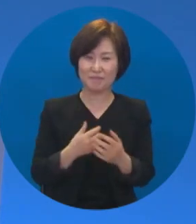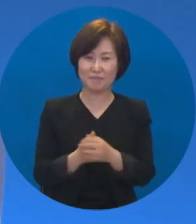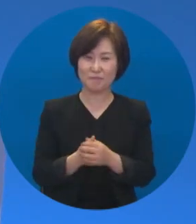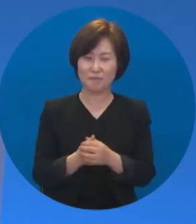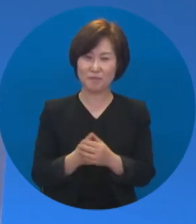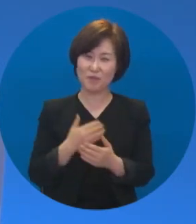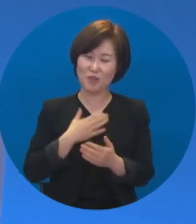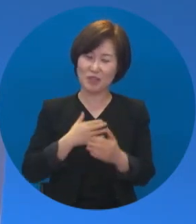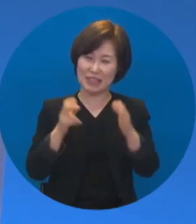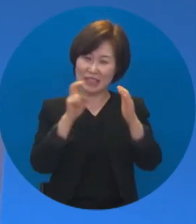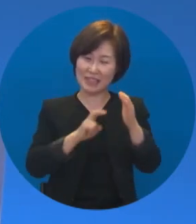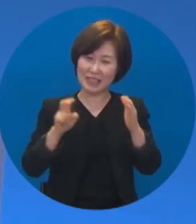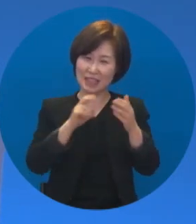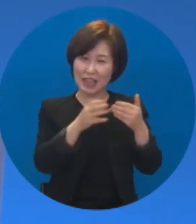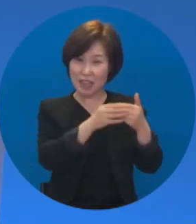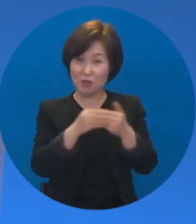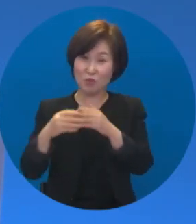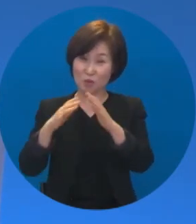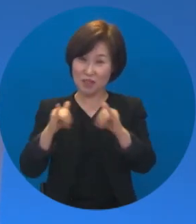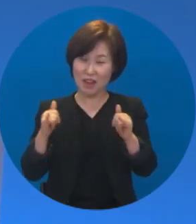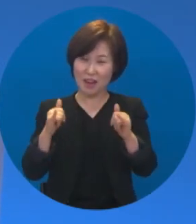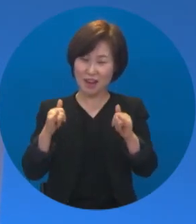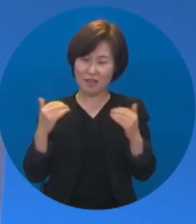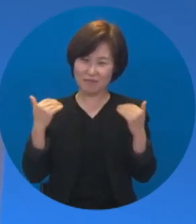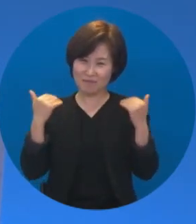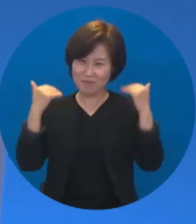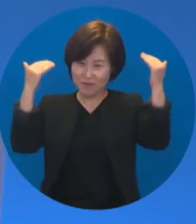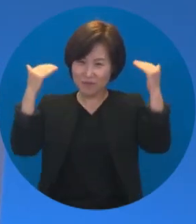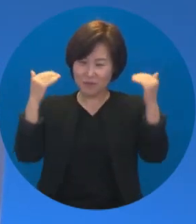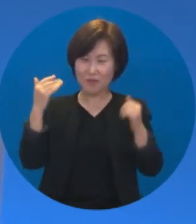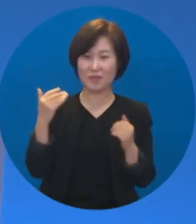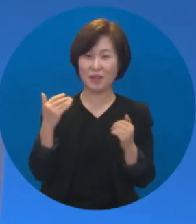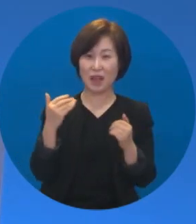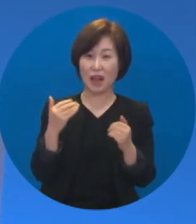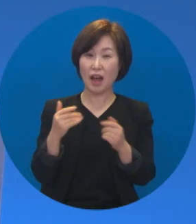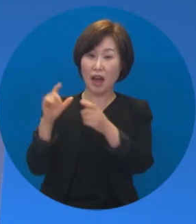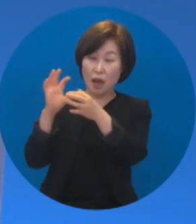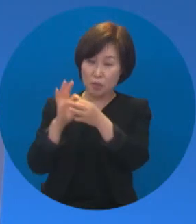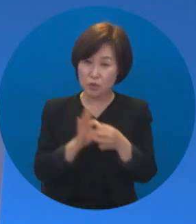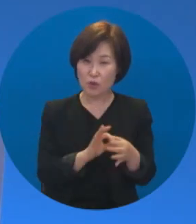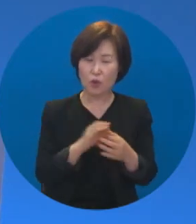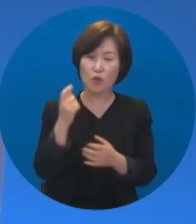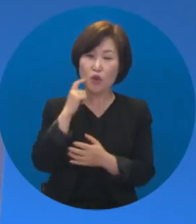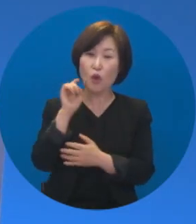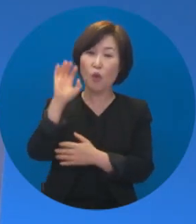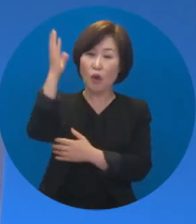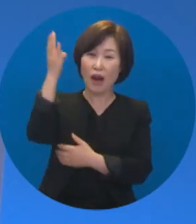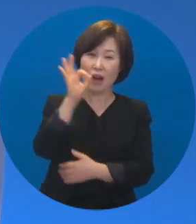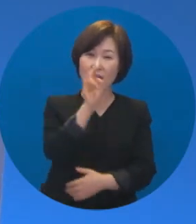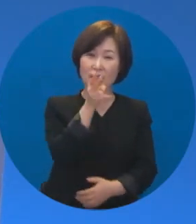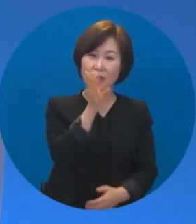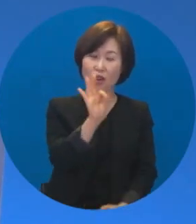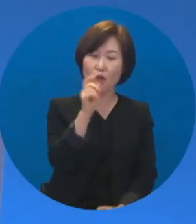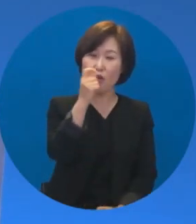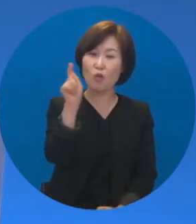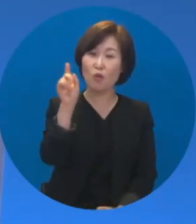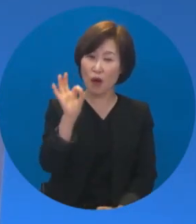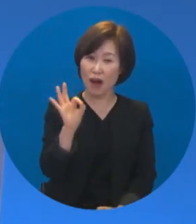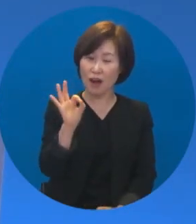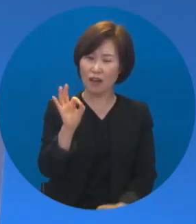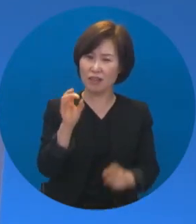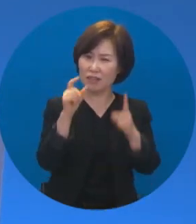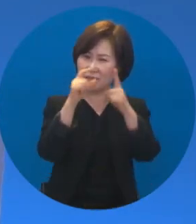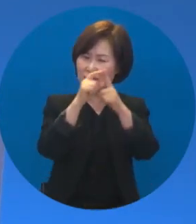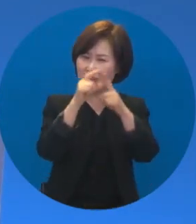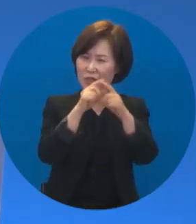저는 찬양 인도자로 성장하면서요, 특별히 영광이라는 단어를 굉장히 궁금해했던 것 같아요.